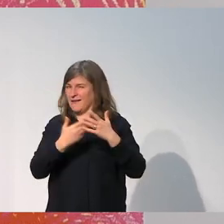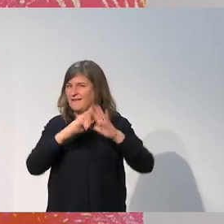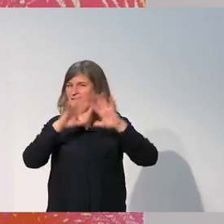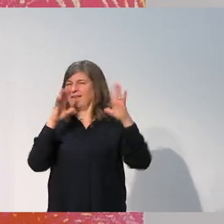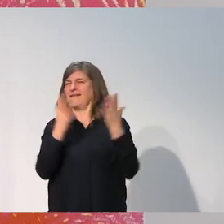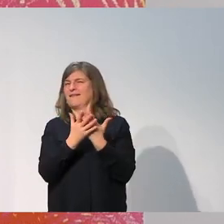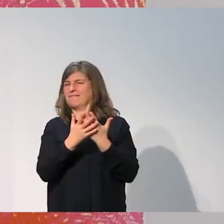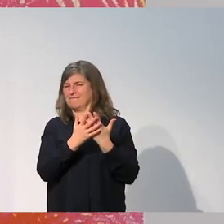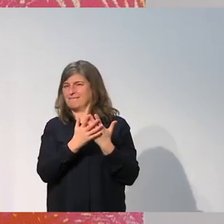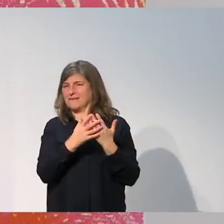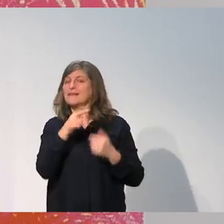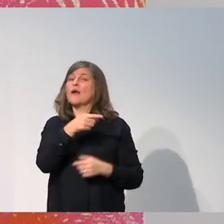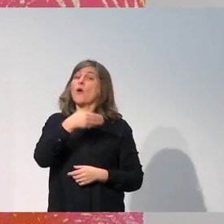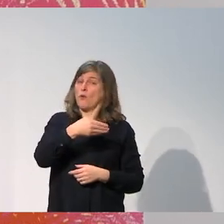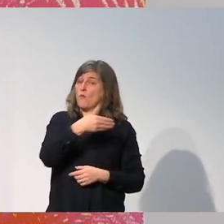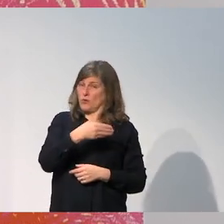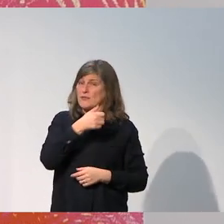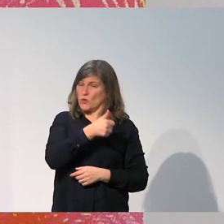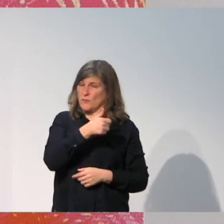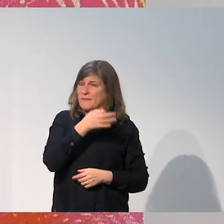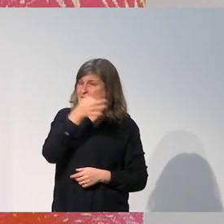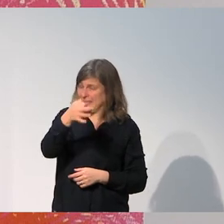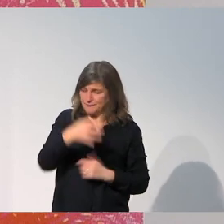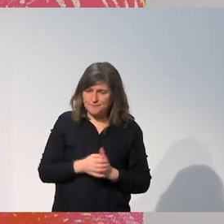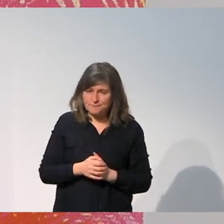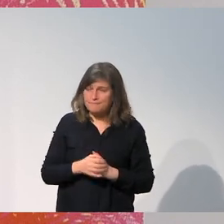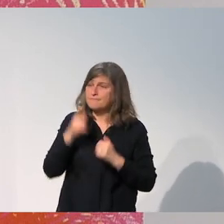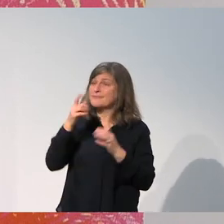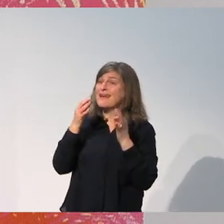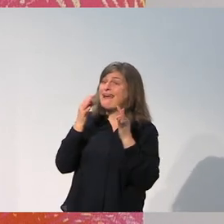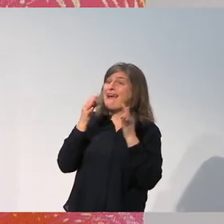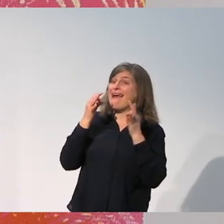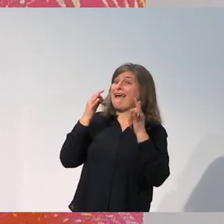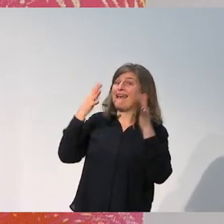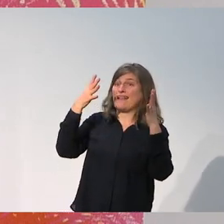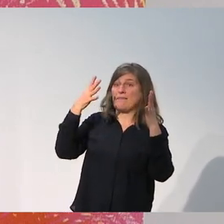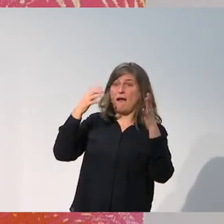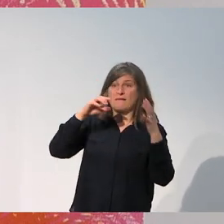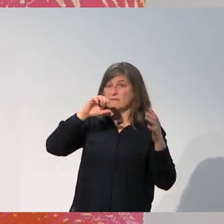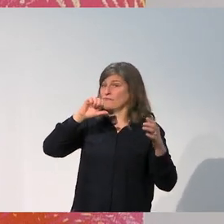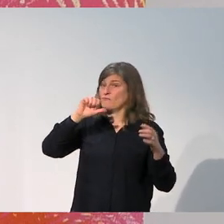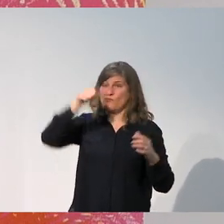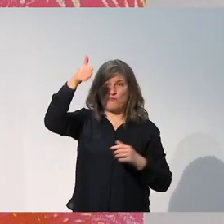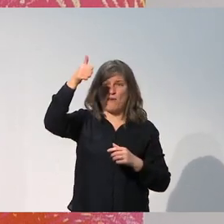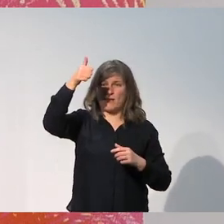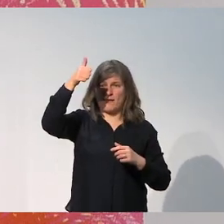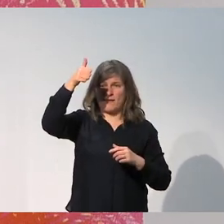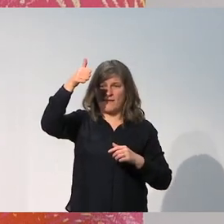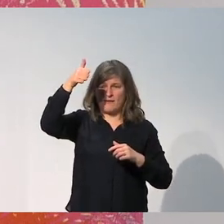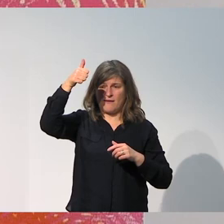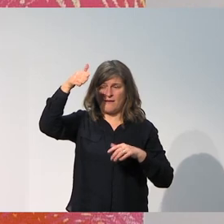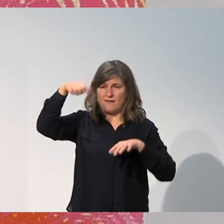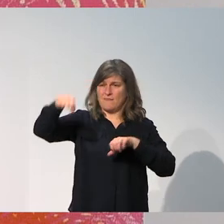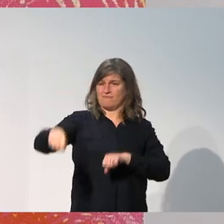Qui disent, et c'est Montesquieu qui dit, le climat est le premier des empires. Ça veut dire quoi? Ça veut dire qu'il y a